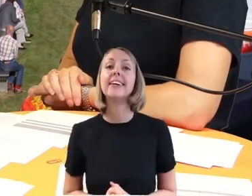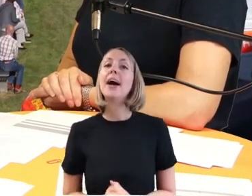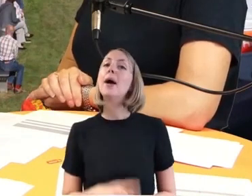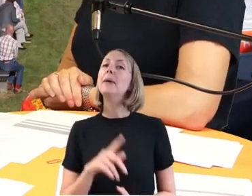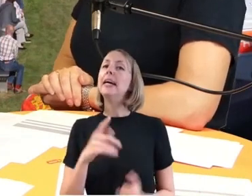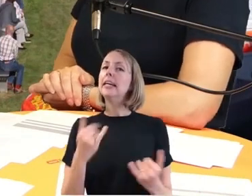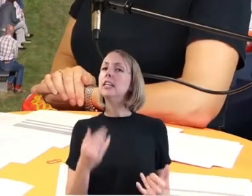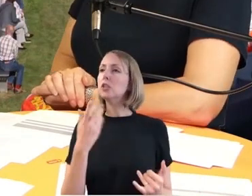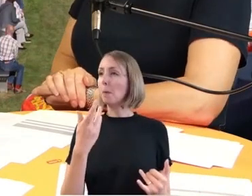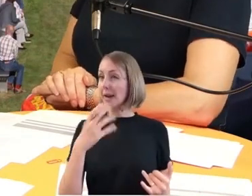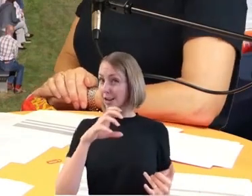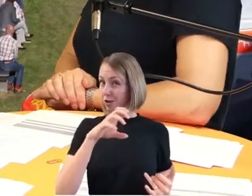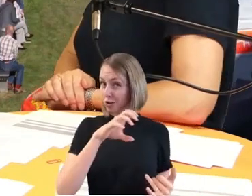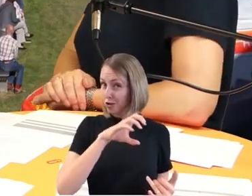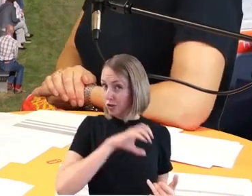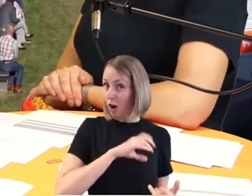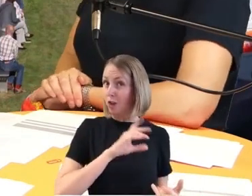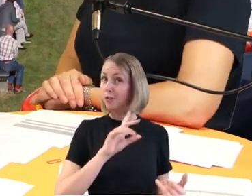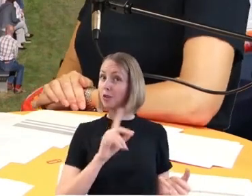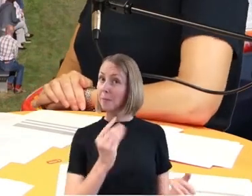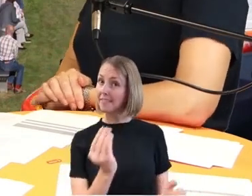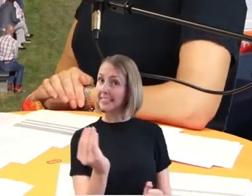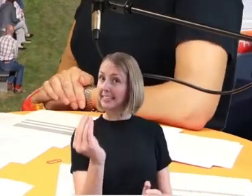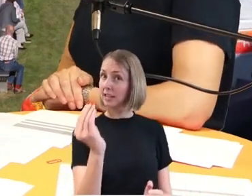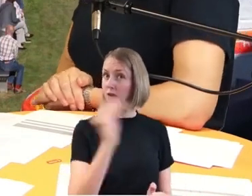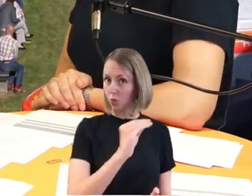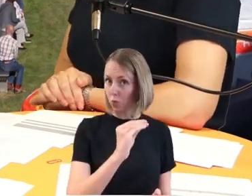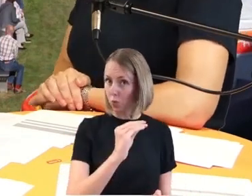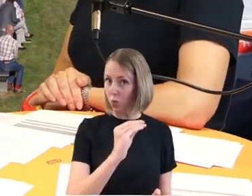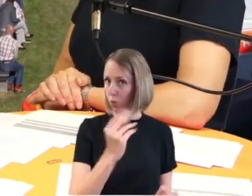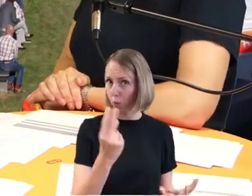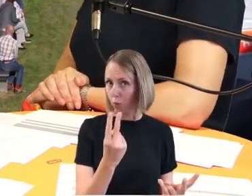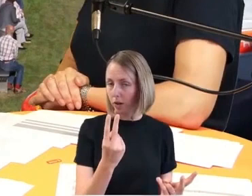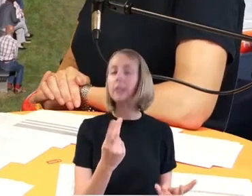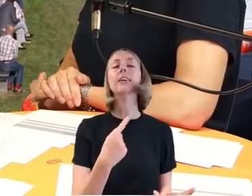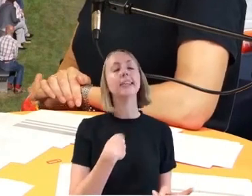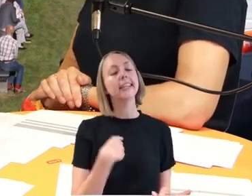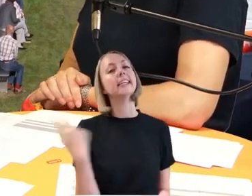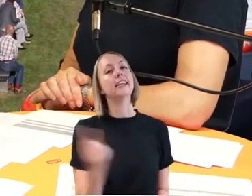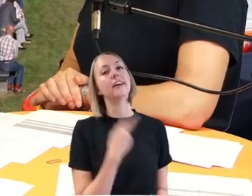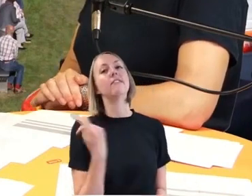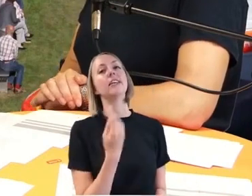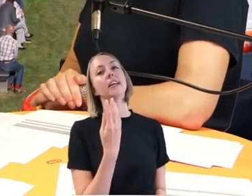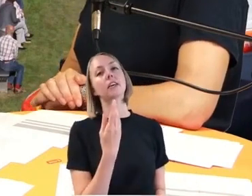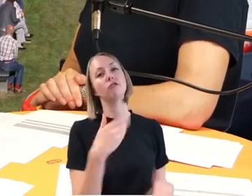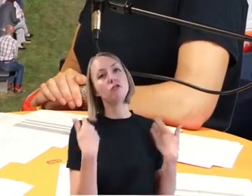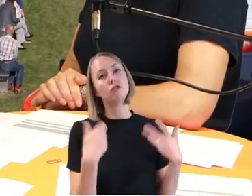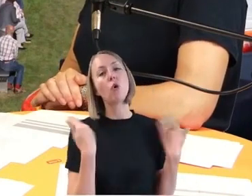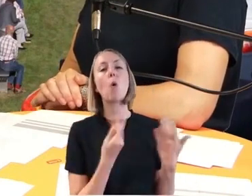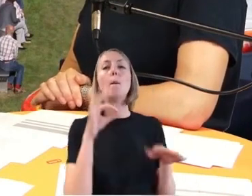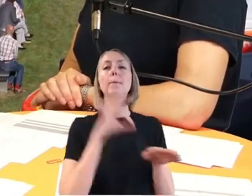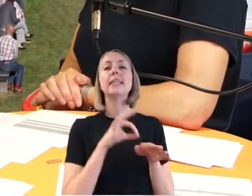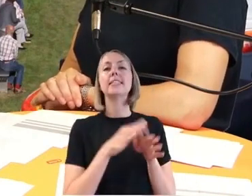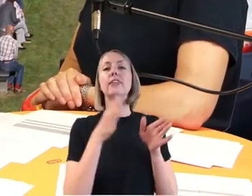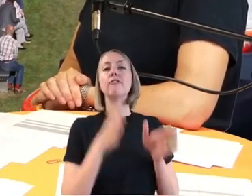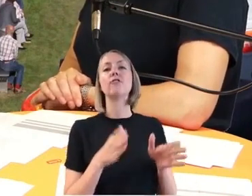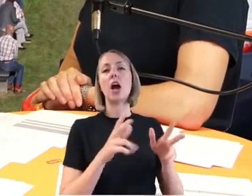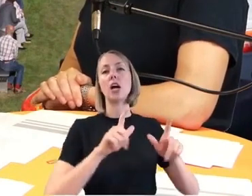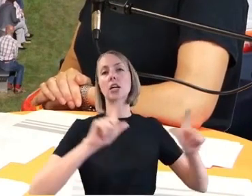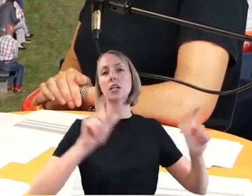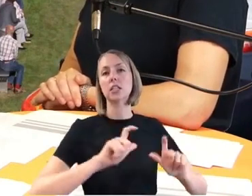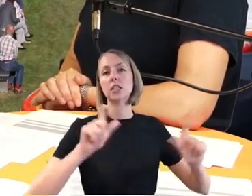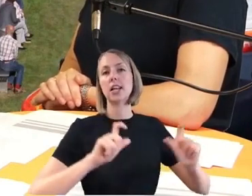Gelegenheit, noch etwas zu sagen, ehe ich zu einer Zuschauerfrage komme? Ja, also wir freuen uns natürlich gerade mit den medizinischen Fachgesellschaften,